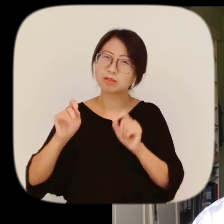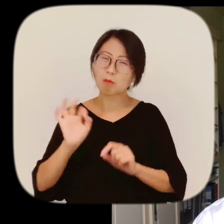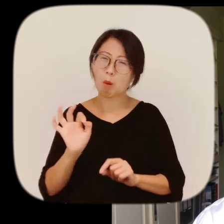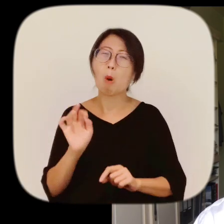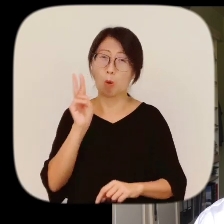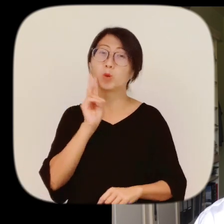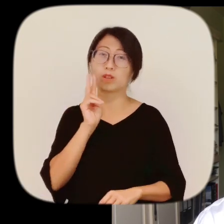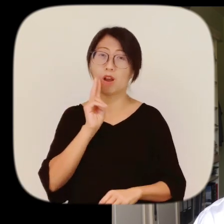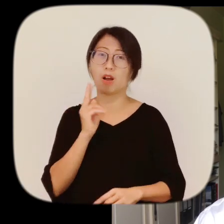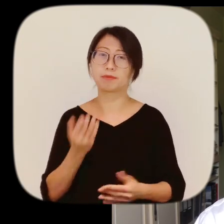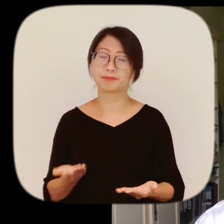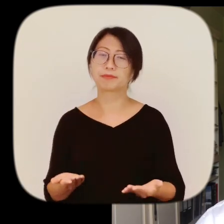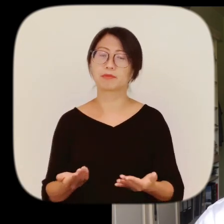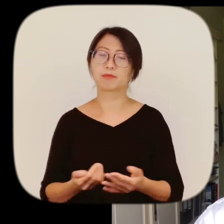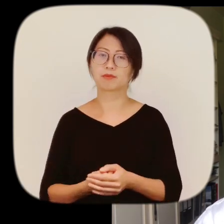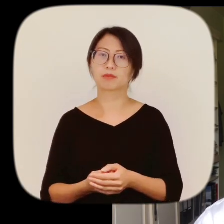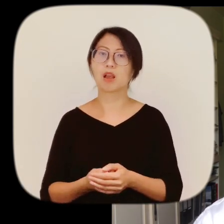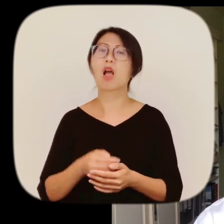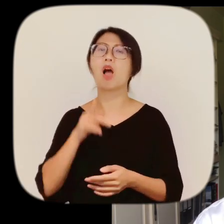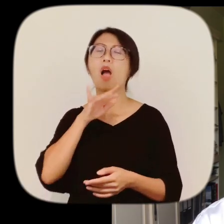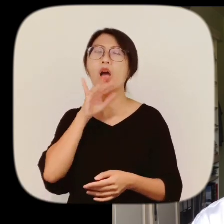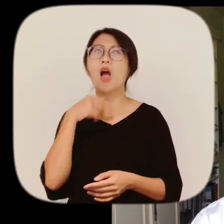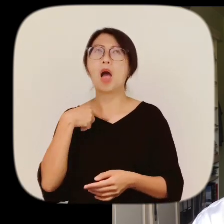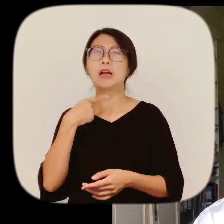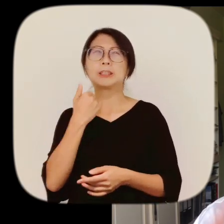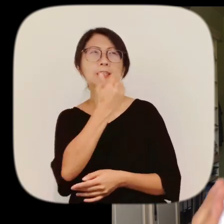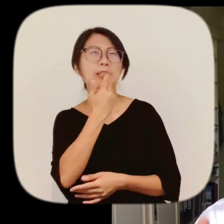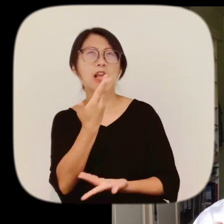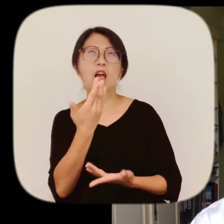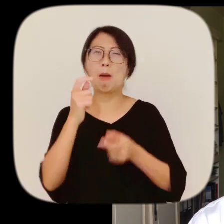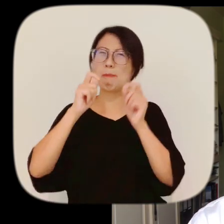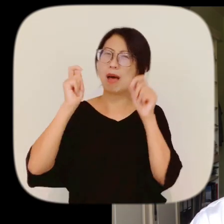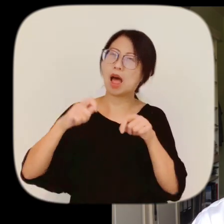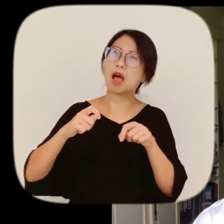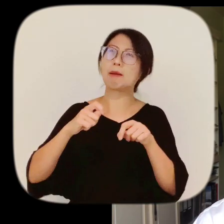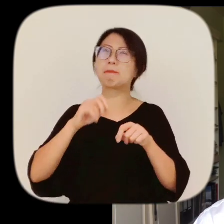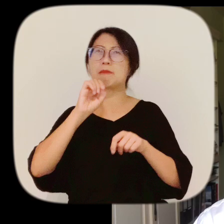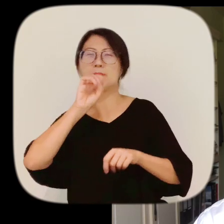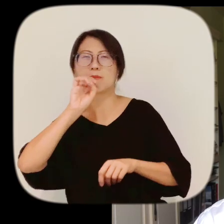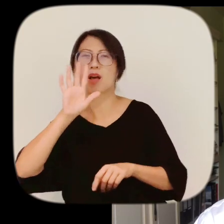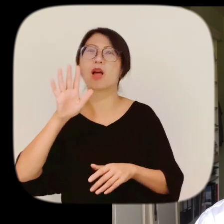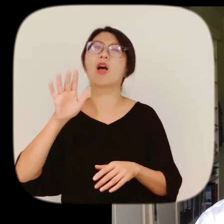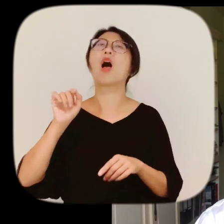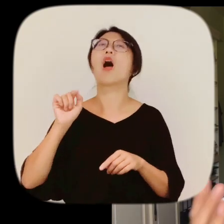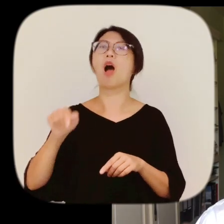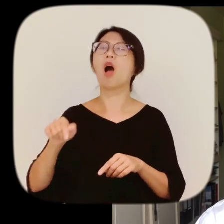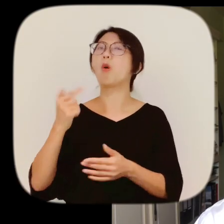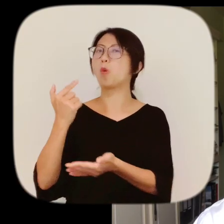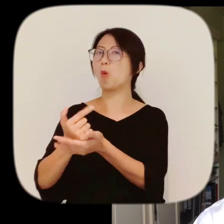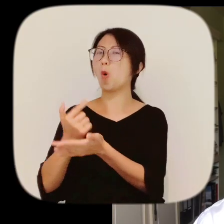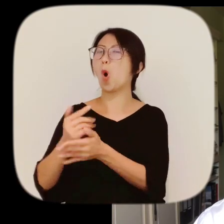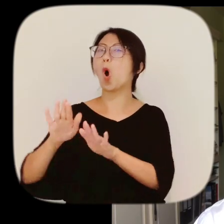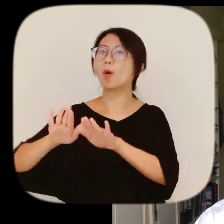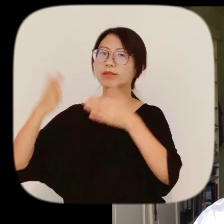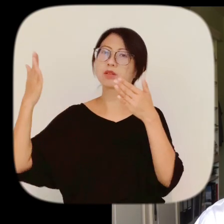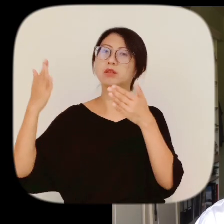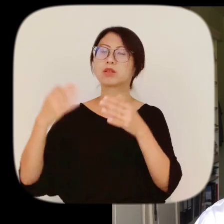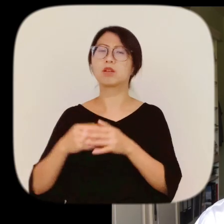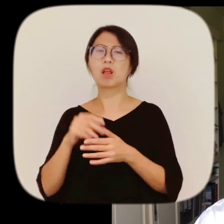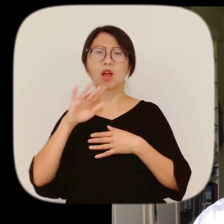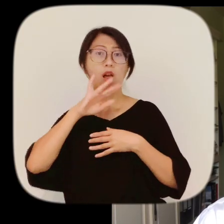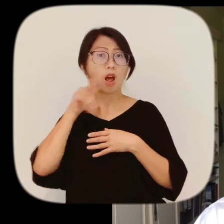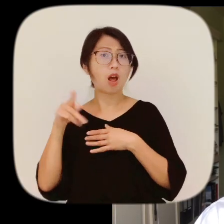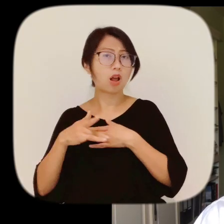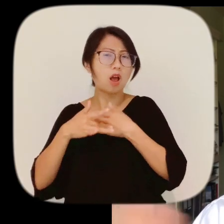的甚至有时候觉得人生做什么意义呢他说你问这些问题的时候呢其实可能是一个起点来的这个起